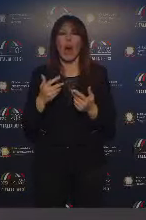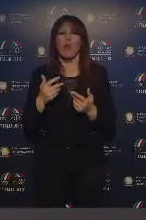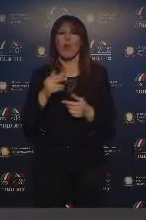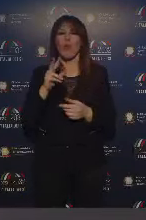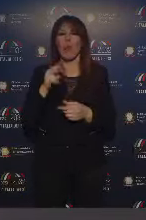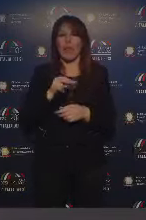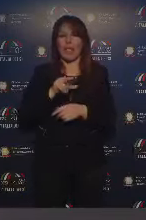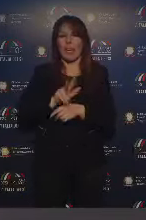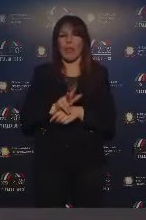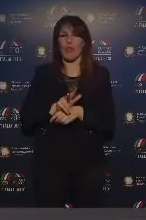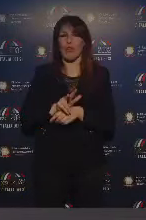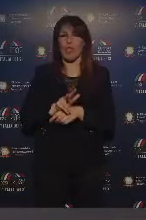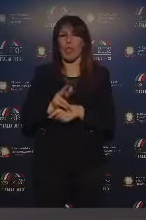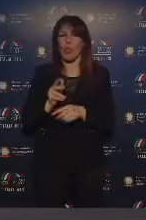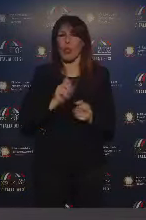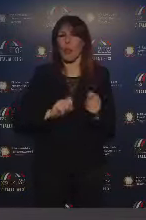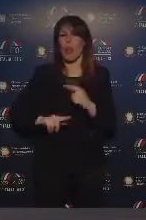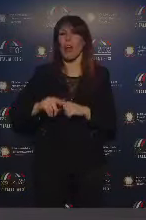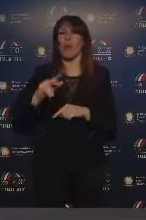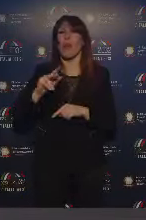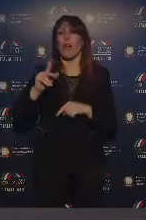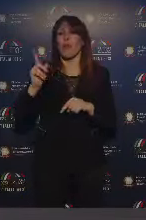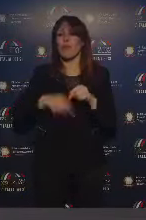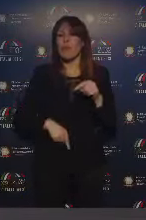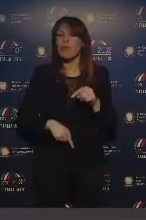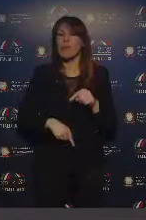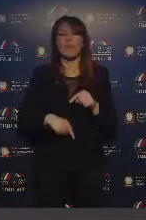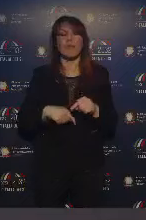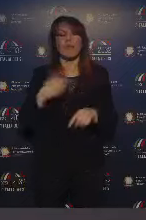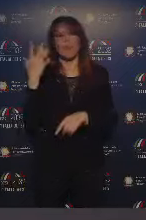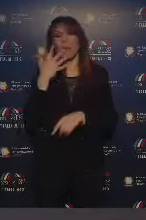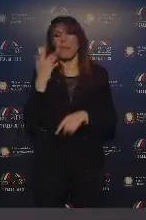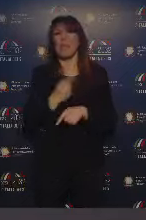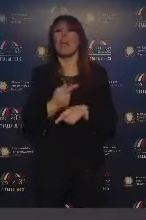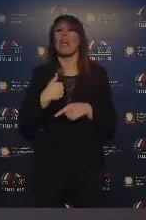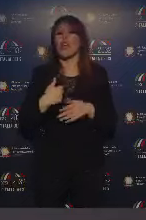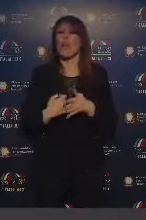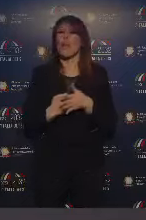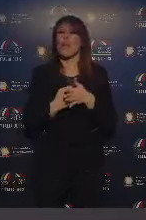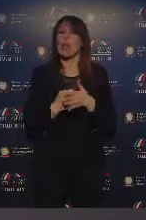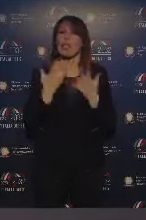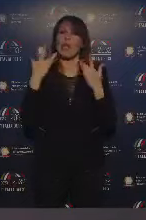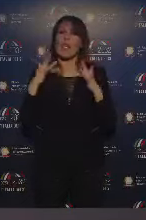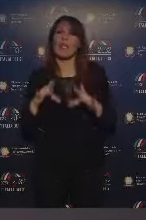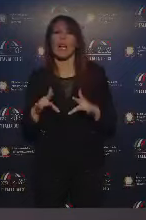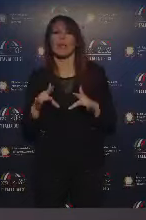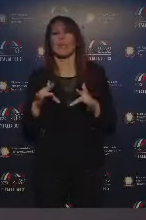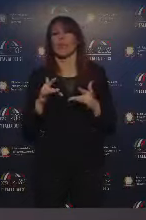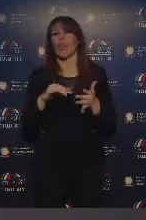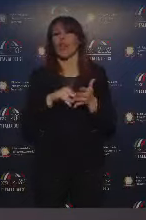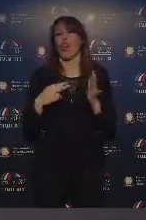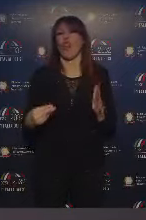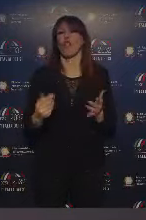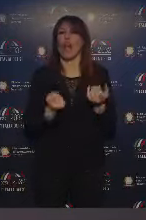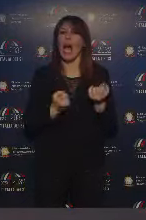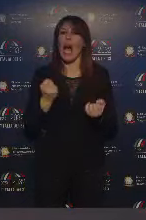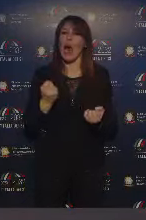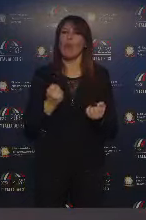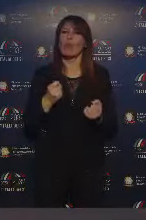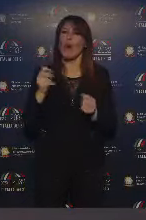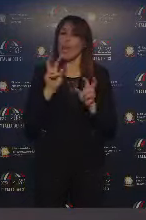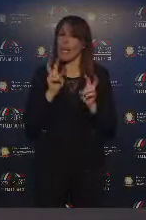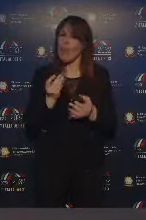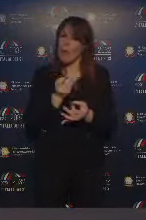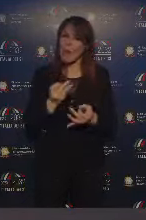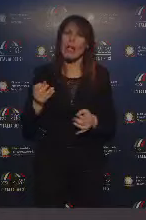auto non elettriche Io sono un convinto sostenitore della neutralità tecnologica va bene l'auto elettrica va bene le paleoliche che ho visto